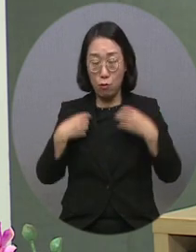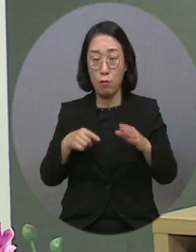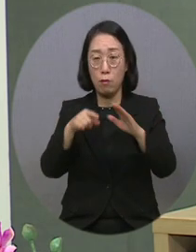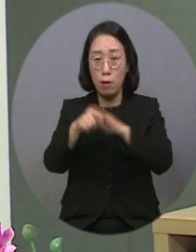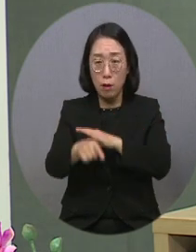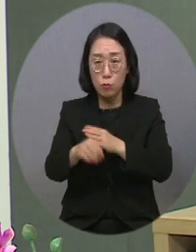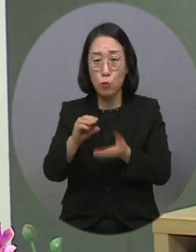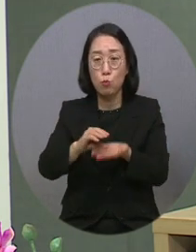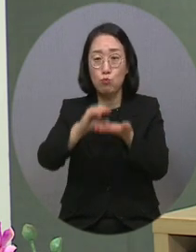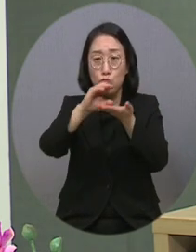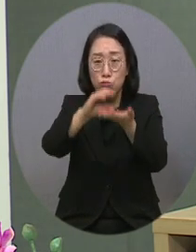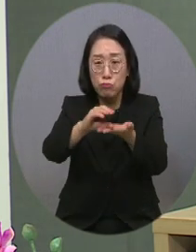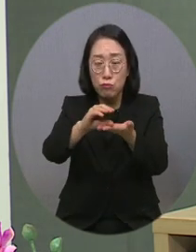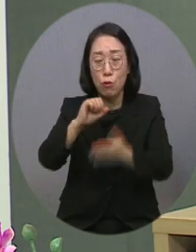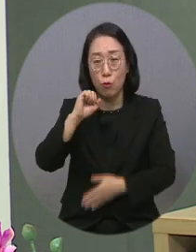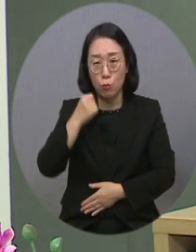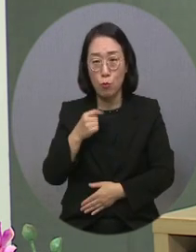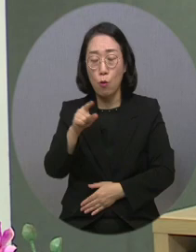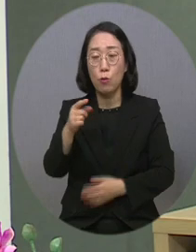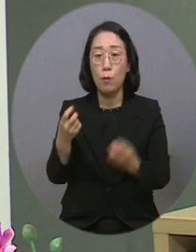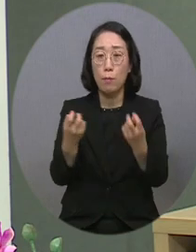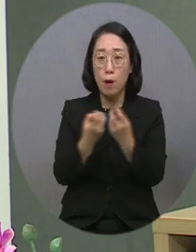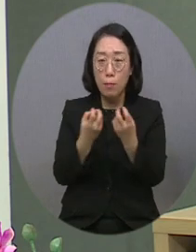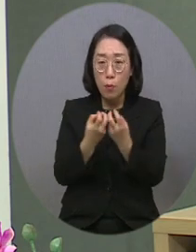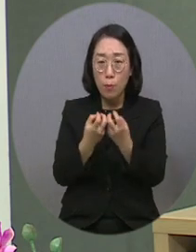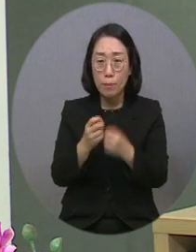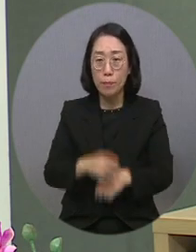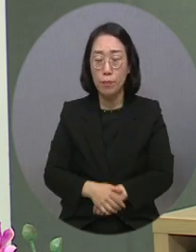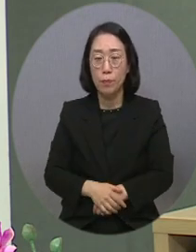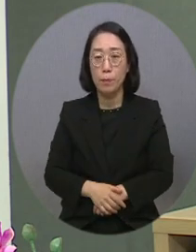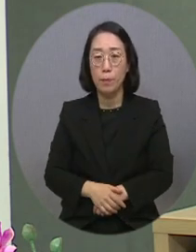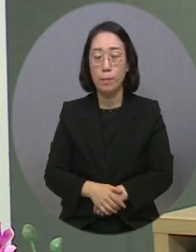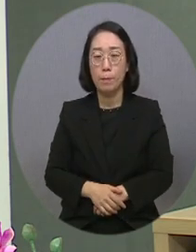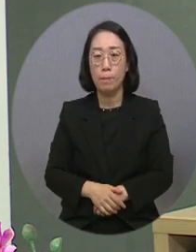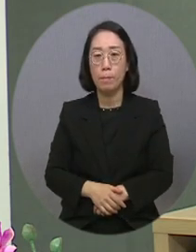거고 사랑의 열매 어떤 채널은 가장